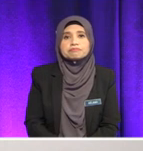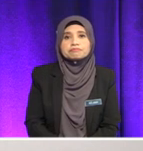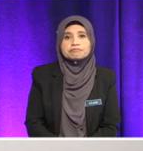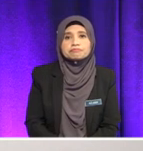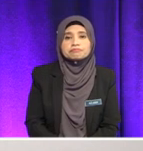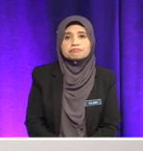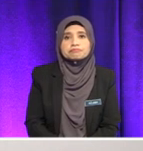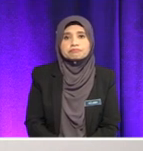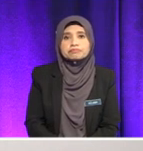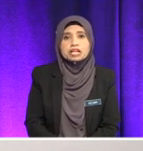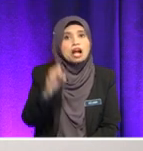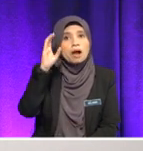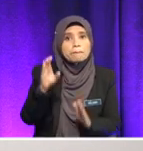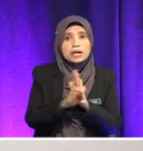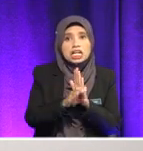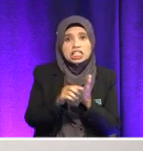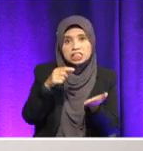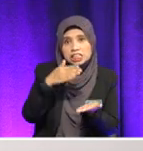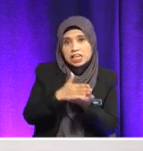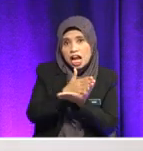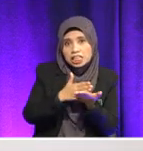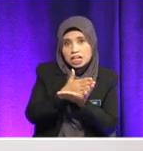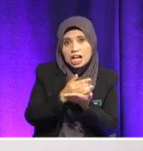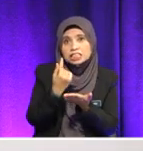yang di gambar yang di tengah-tengah